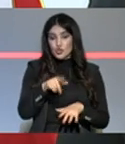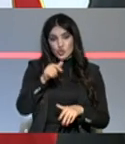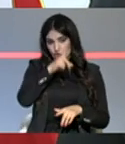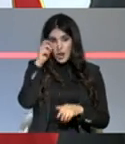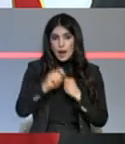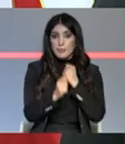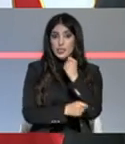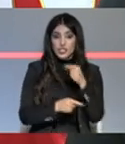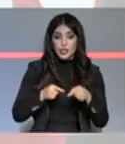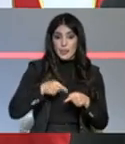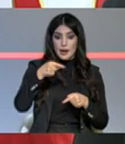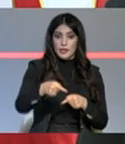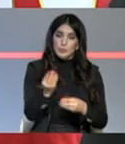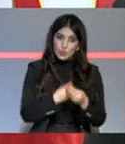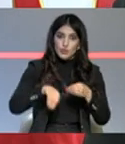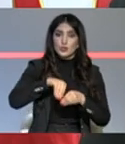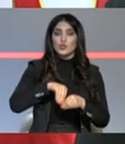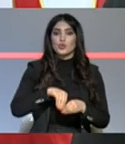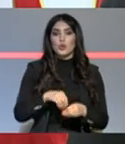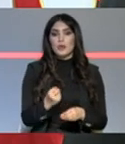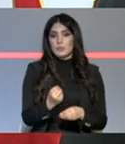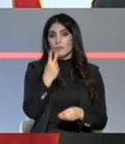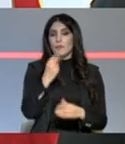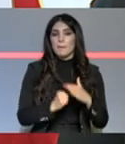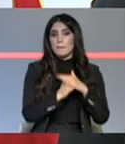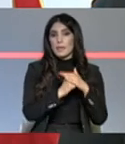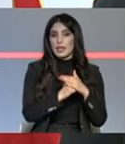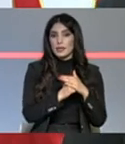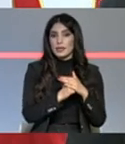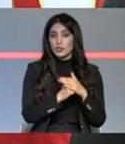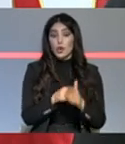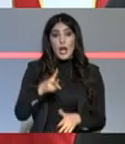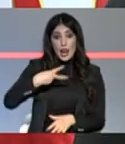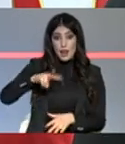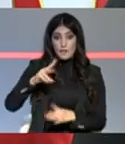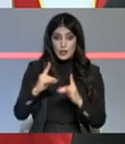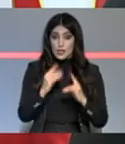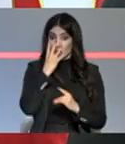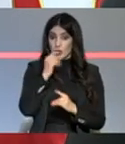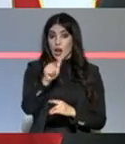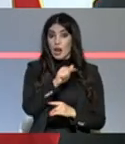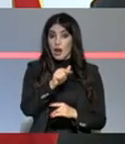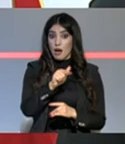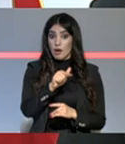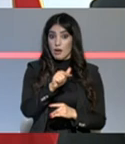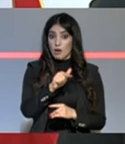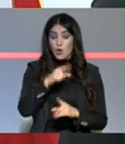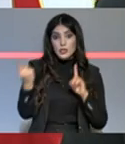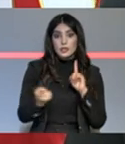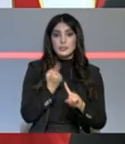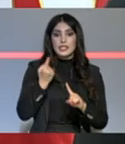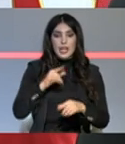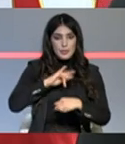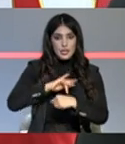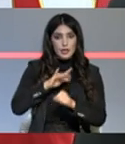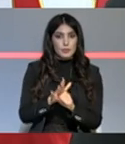اسبوع نفوتوا 300. بالنسبه للاكسجين عندنا قرابه 2000 سرير مجهز بالاكسجين ومخصص للكوفيد. طبعا